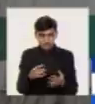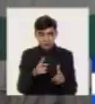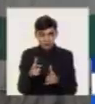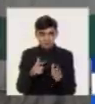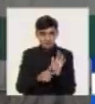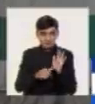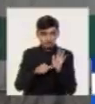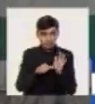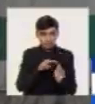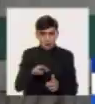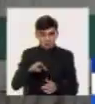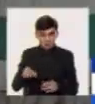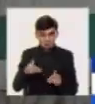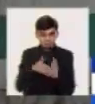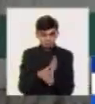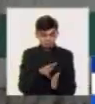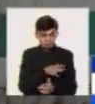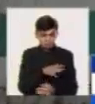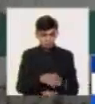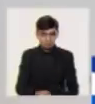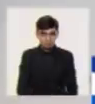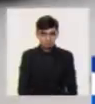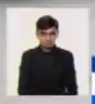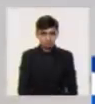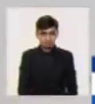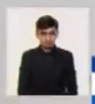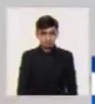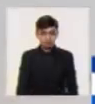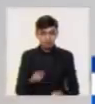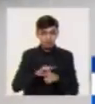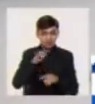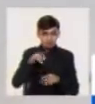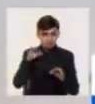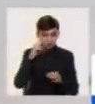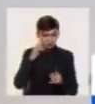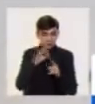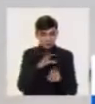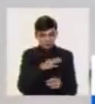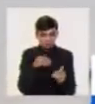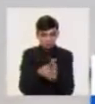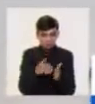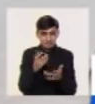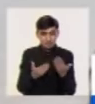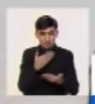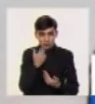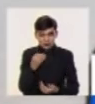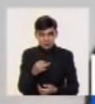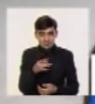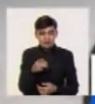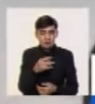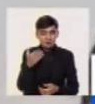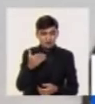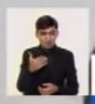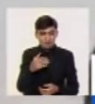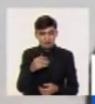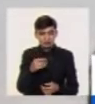бюджеттен 76 миллион теңгені шығын қылған екен. Қандай да бір аэропорт салуға көзделген қаржы болмаса, егер де ол